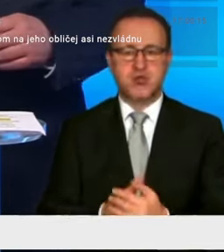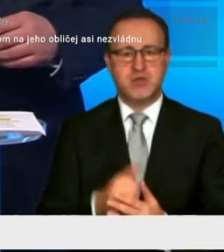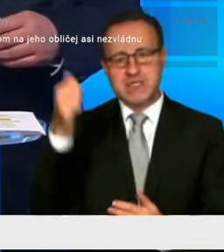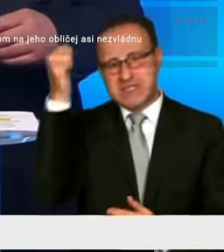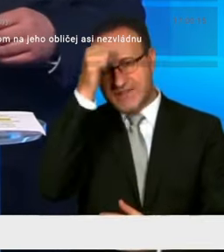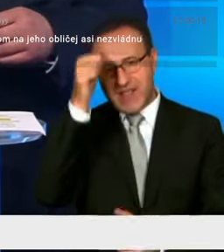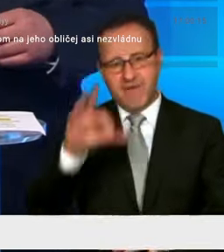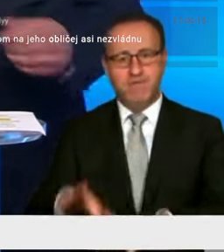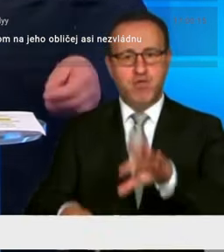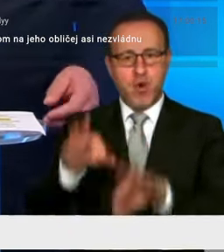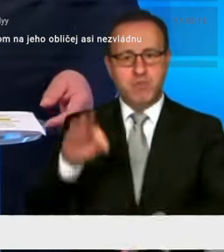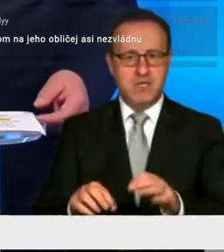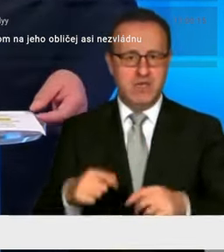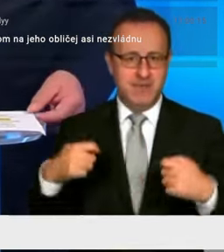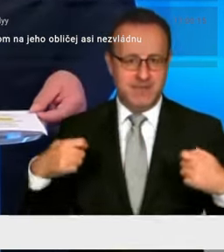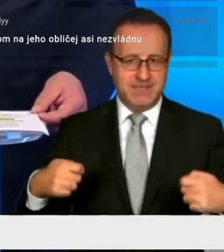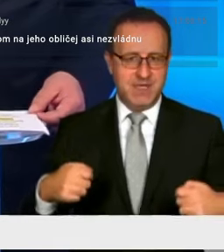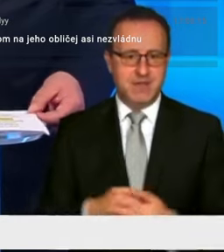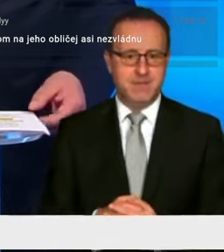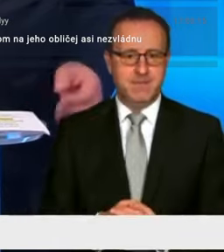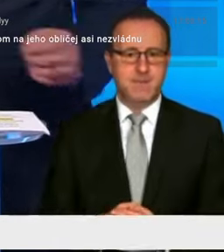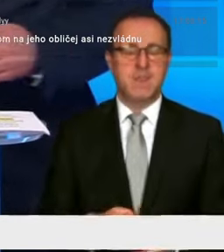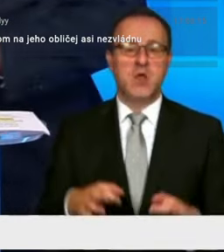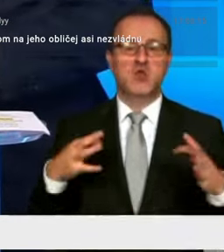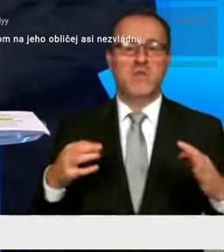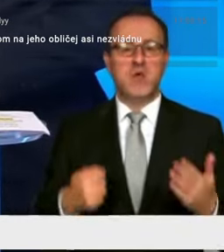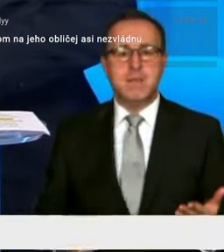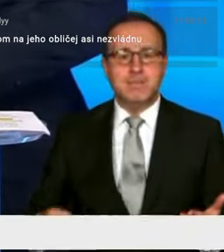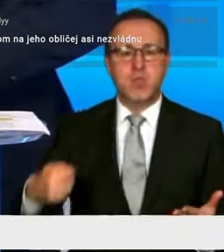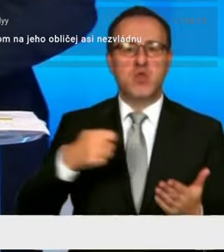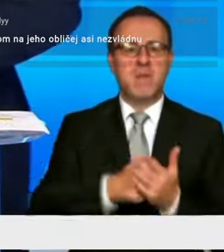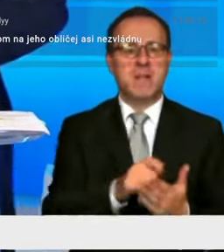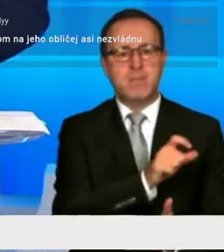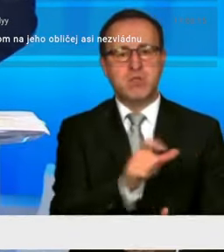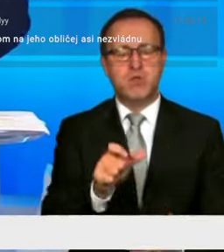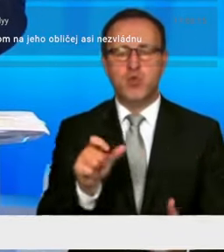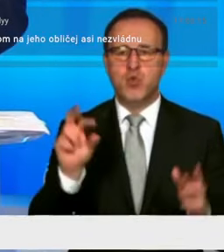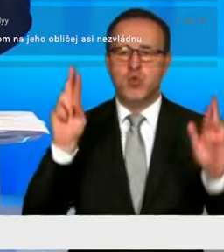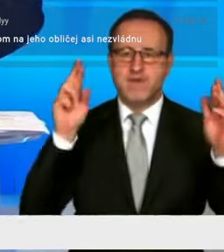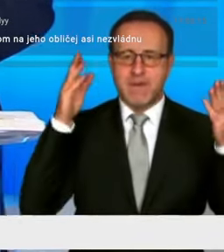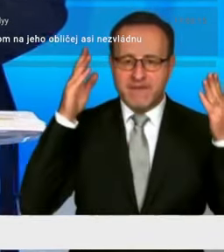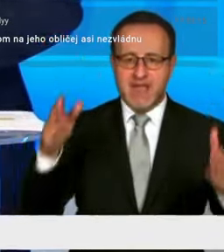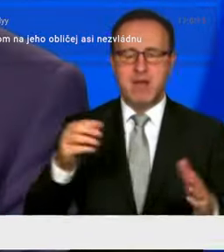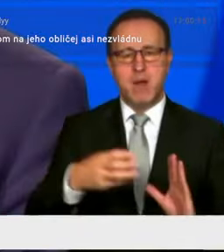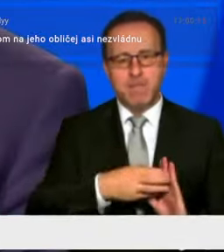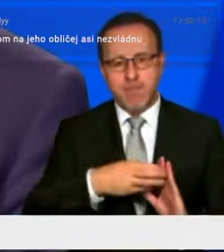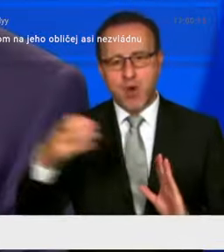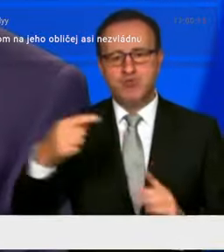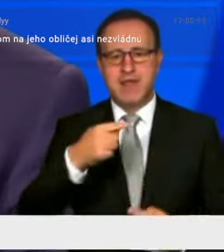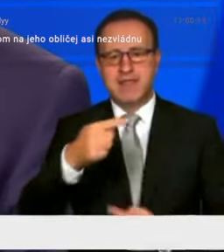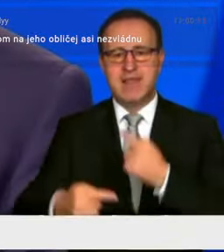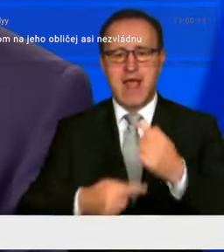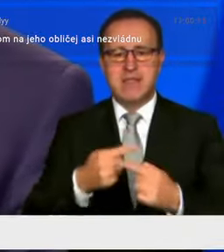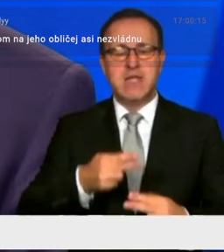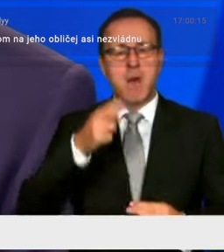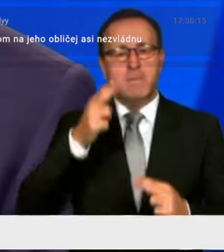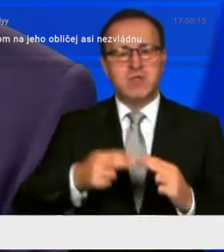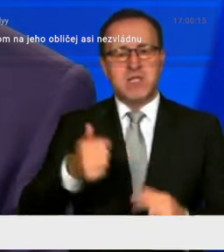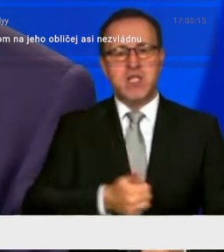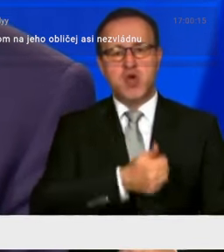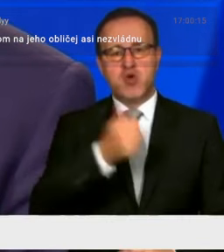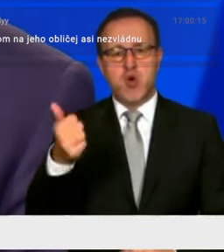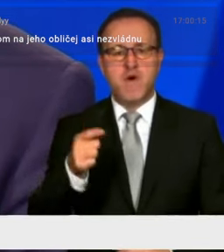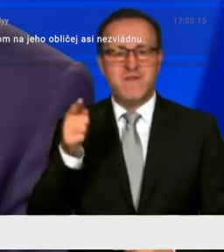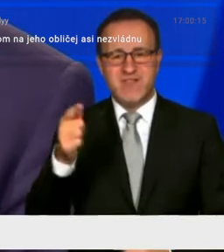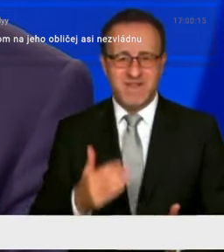voľby a dovolím si dodať takú poznámku že verím že Budete pokračovať v tej tradícii tých posledných rokov a že